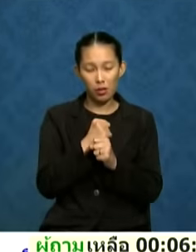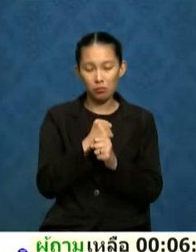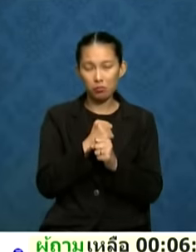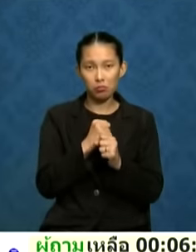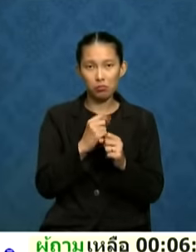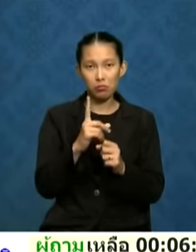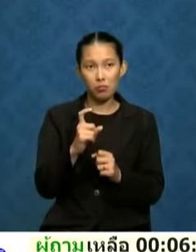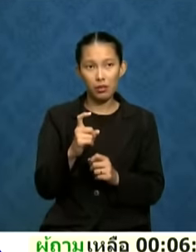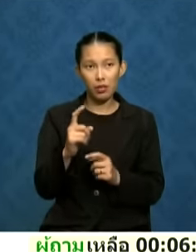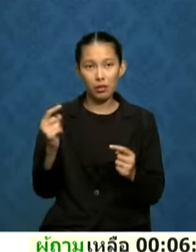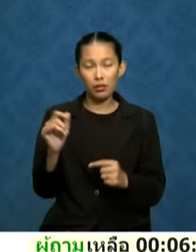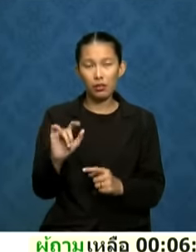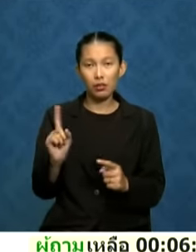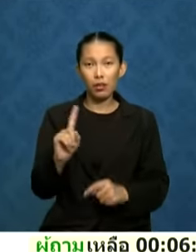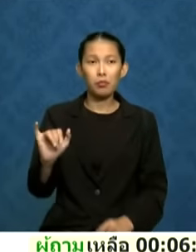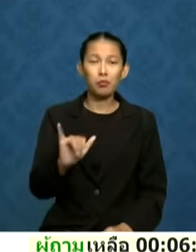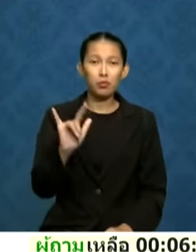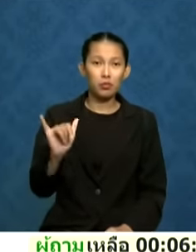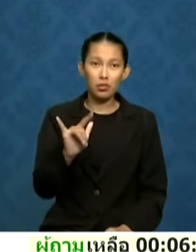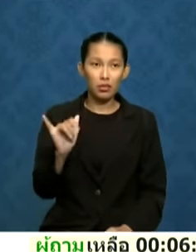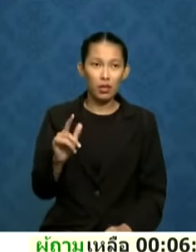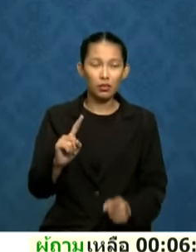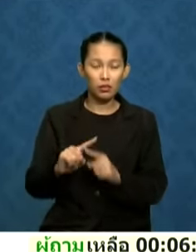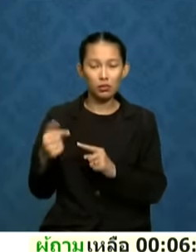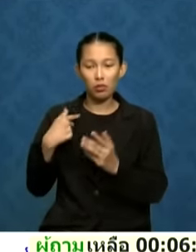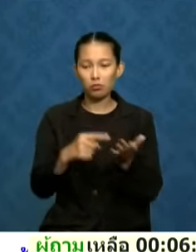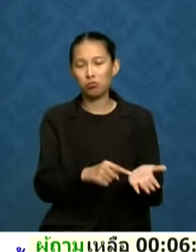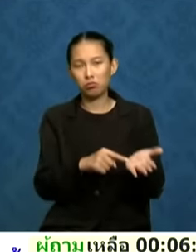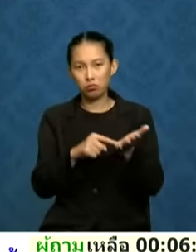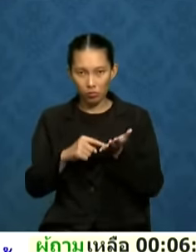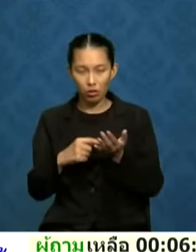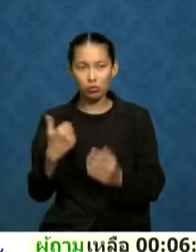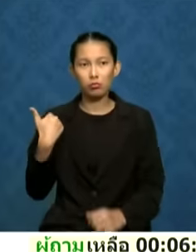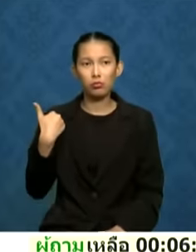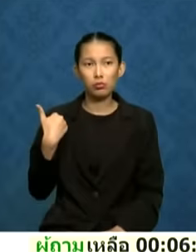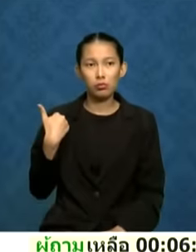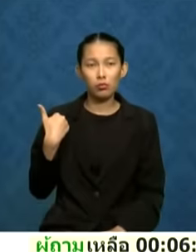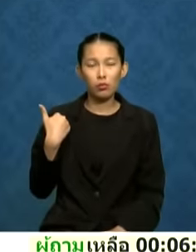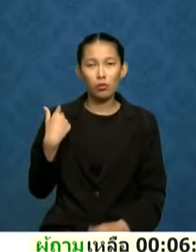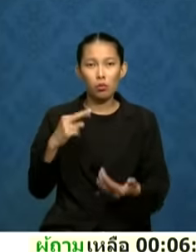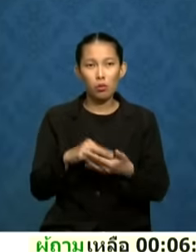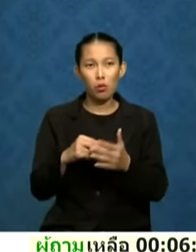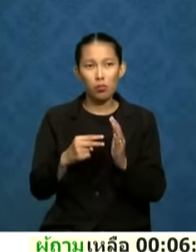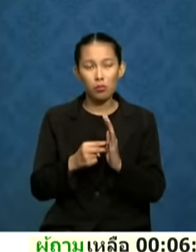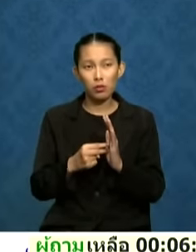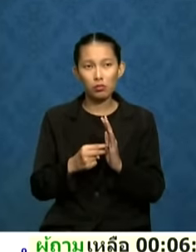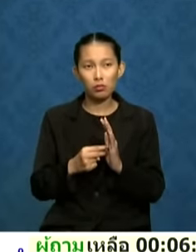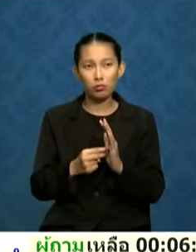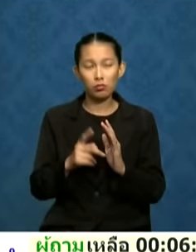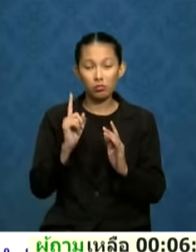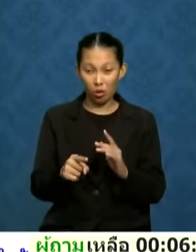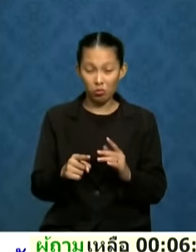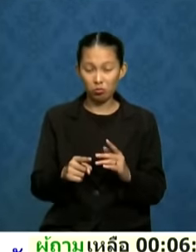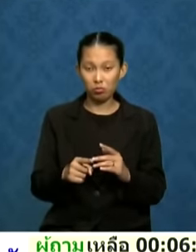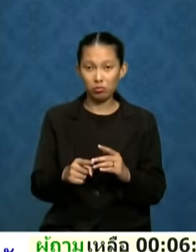้ โดยที่ยาิของคู่ต้องหาได้ขึ้มาล้องขอมันไม่ได้ถขนาดบอกวา ต้องเสียงชี